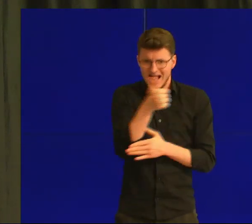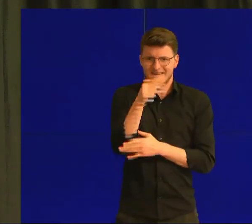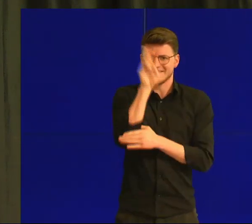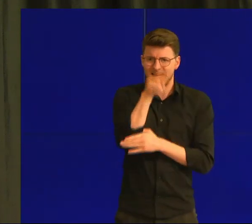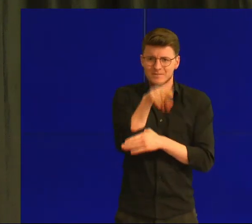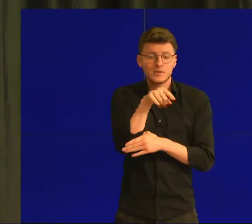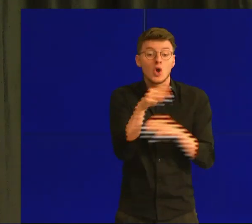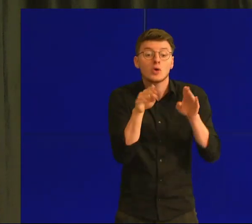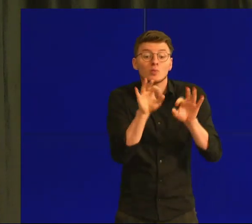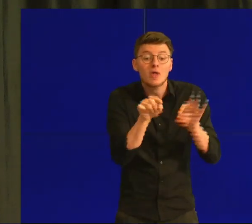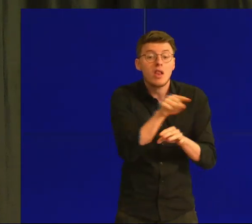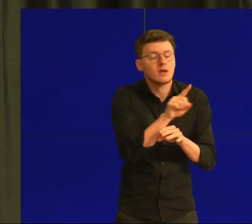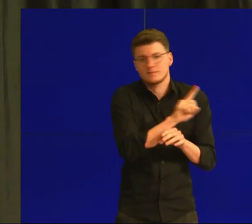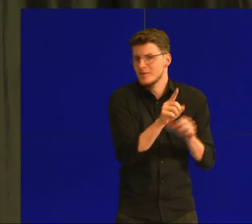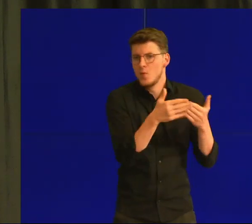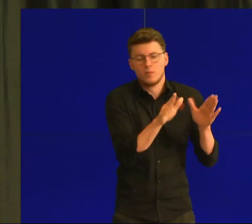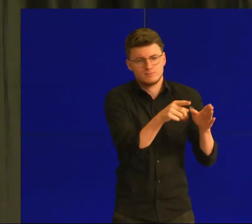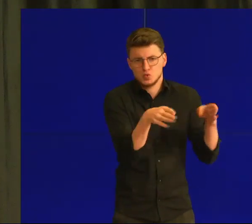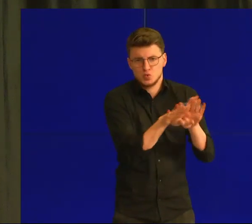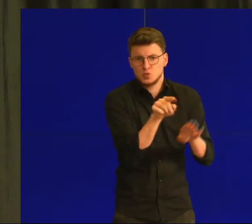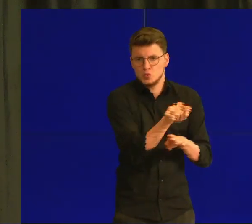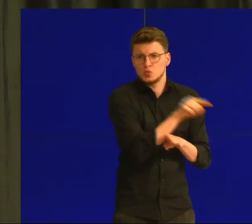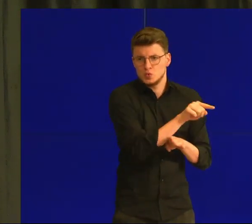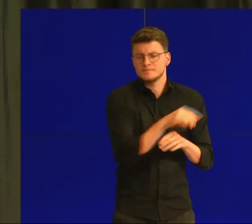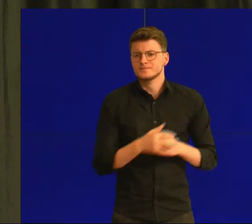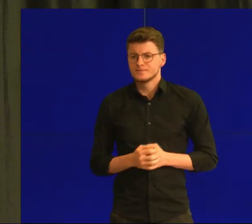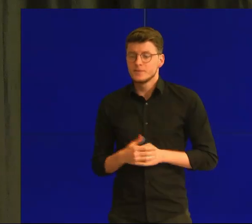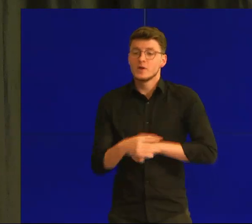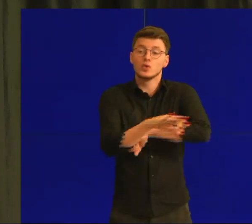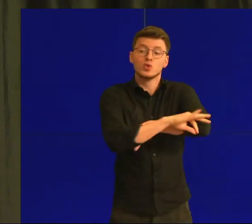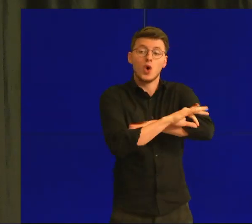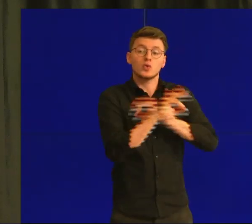définissez une telle sentra beaucoup